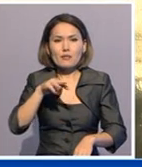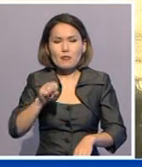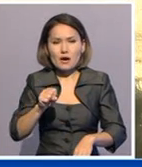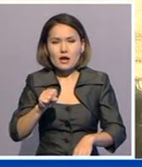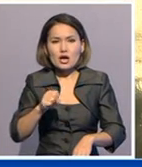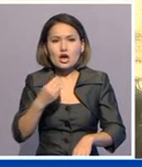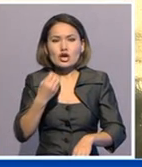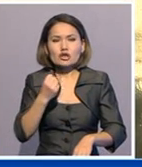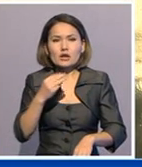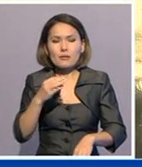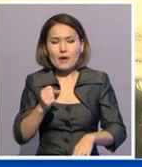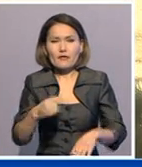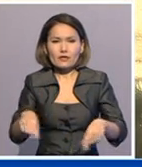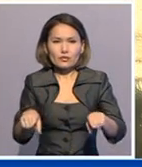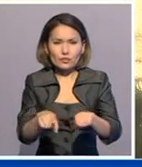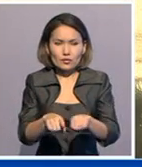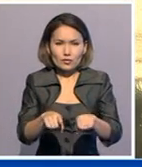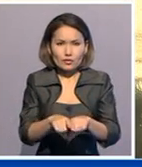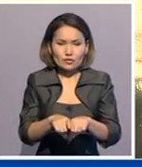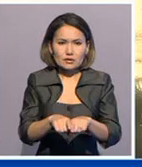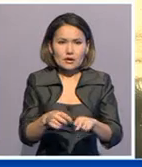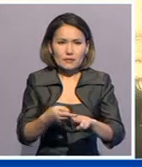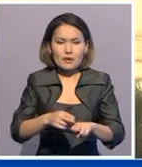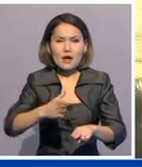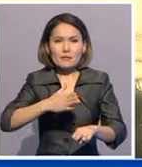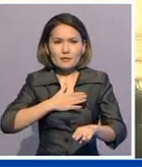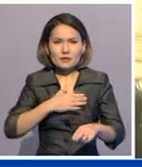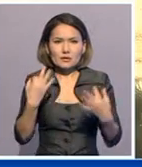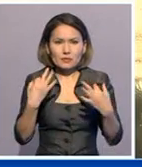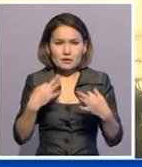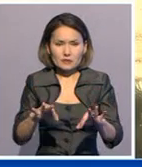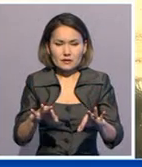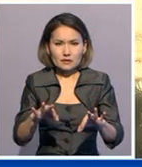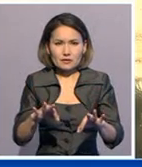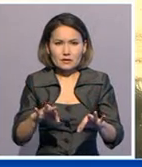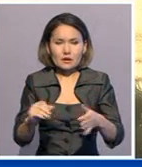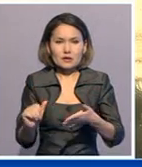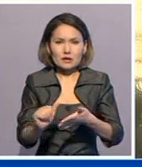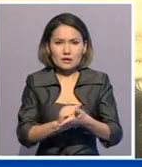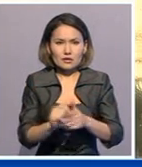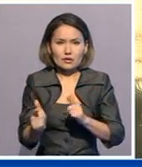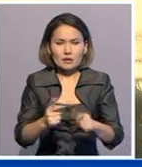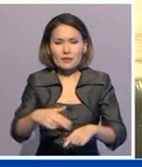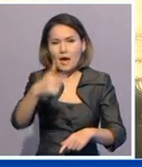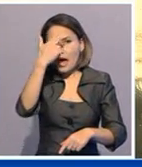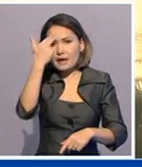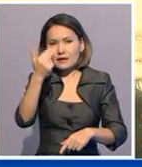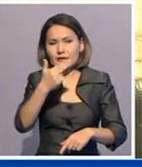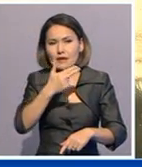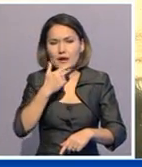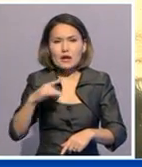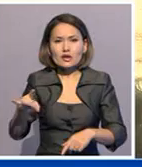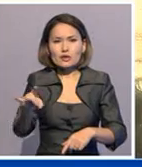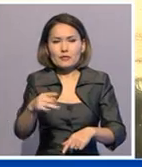өтініші, сондай-ақ итальяндық үкімет үндеулерінің негізінде қабылданды. Италия Қазақстанның маңызды